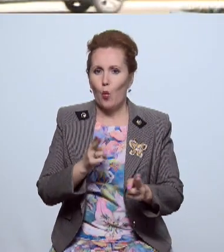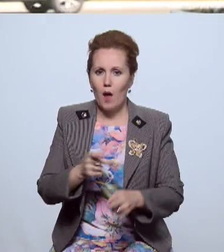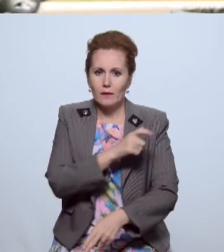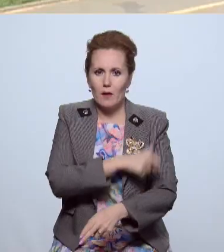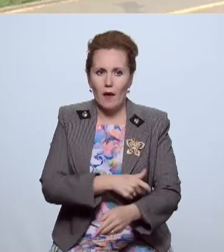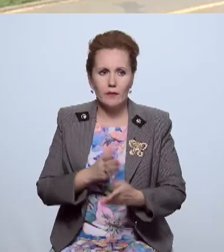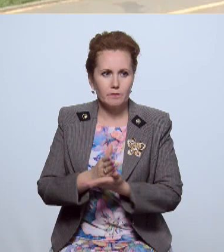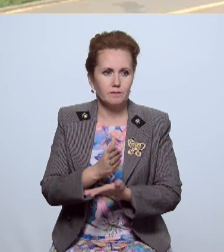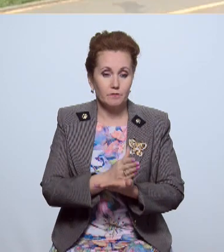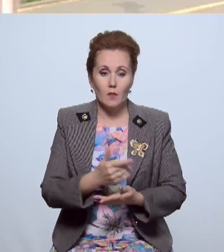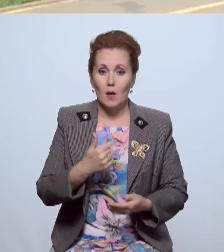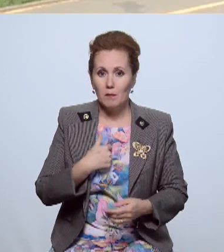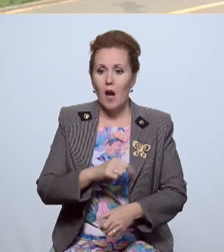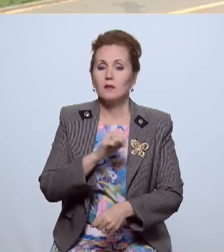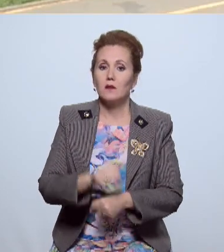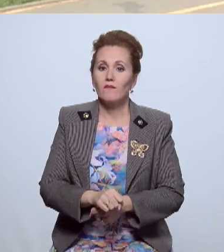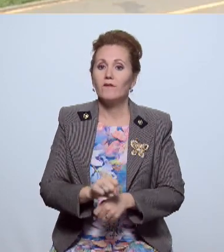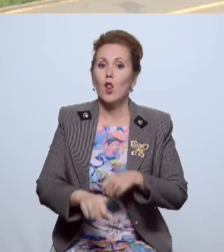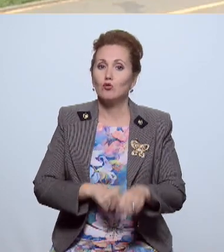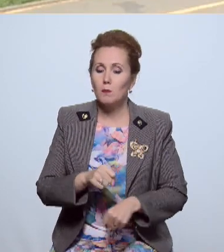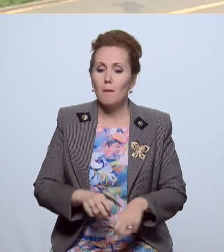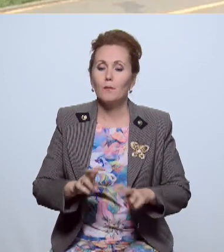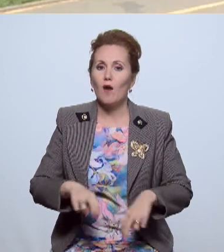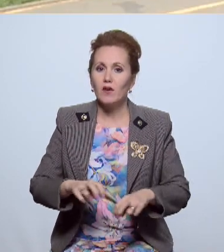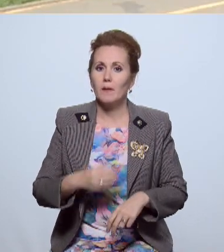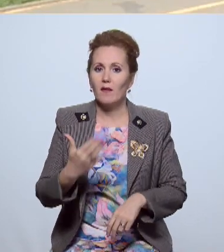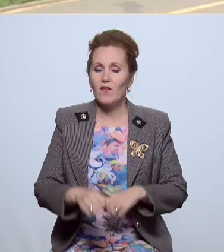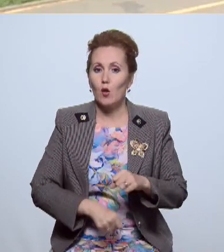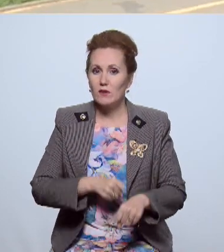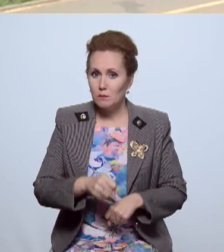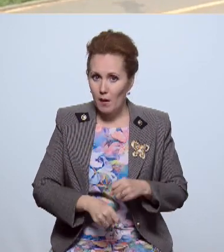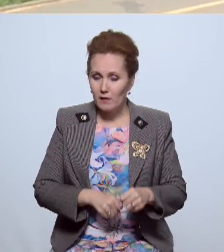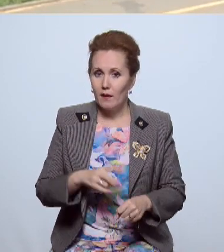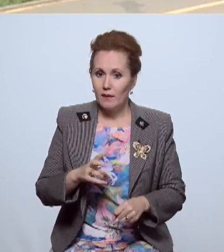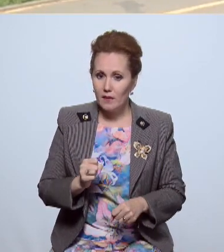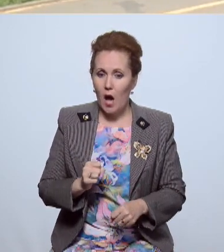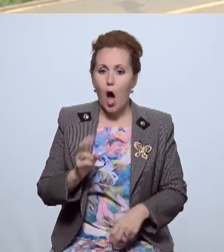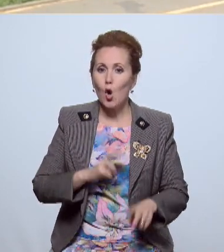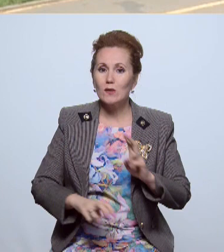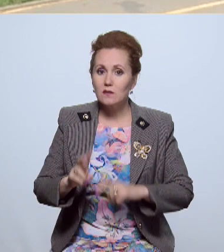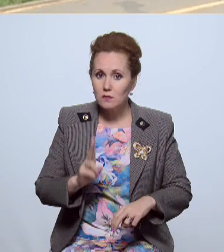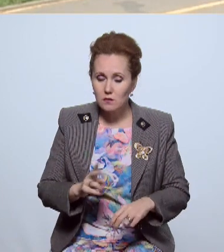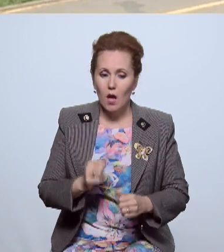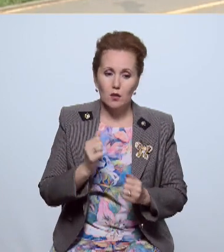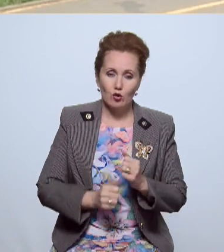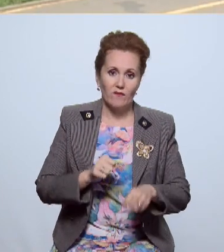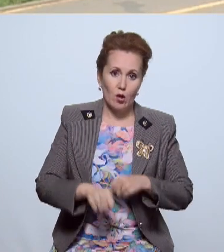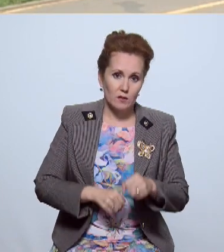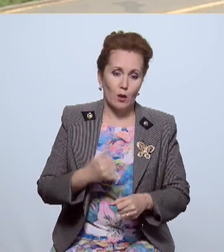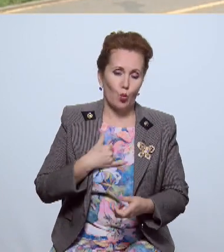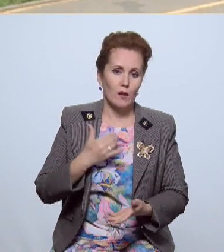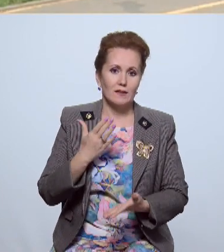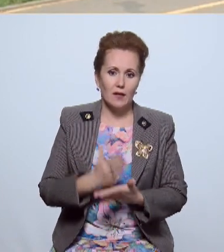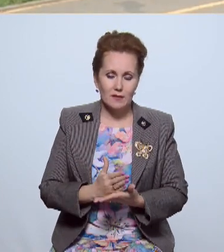рейды. Мы останавливаем велосипедистов, проверяем их велосипеды на предмет розыска. То есть каждый велосипед у нас